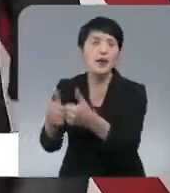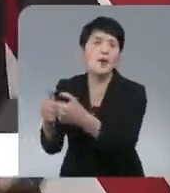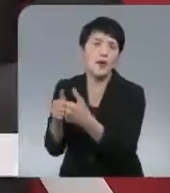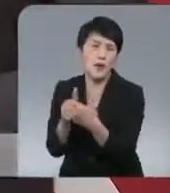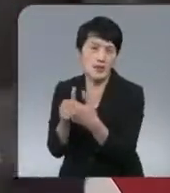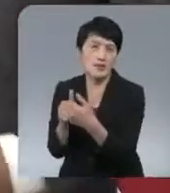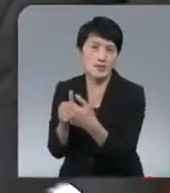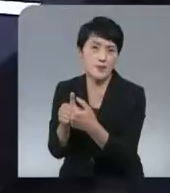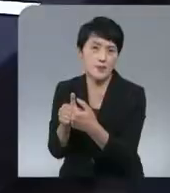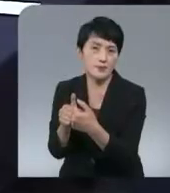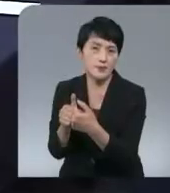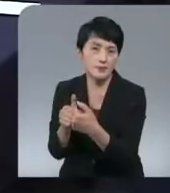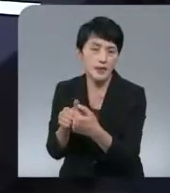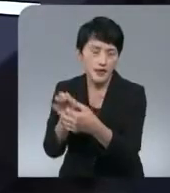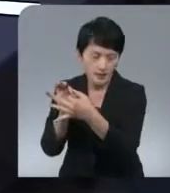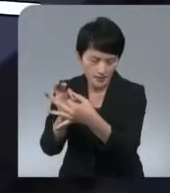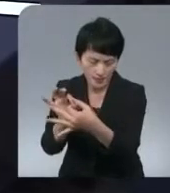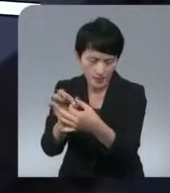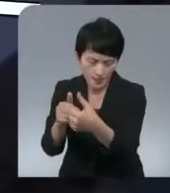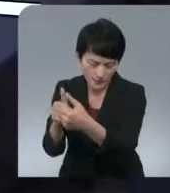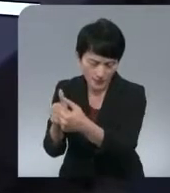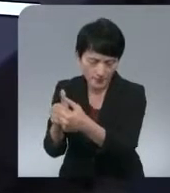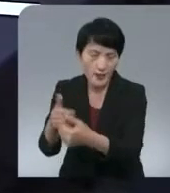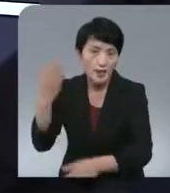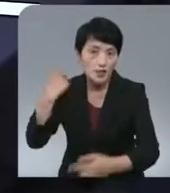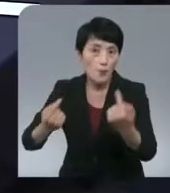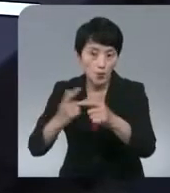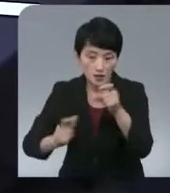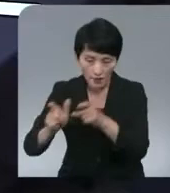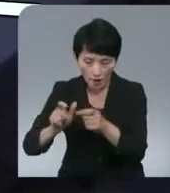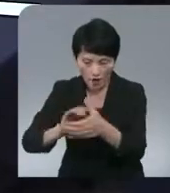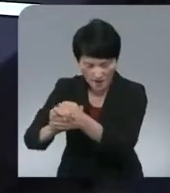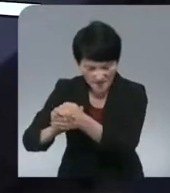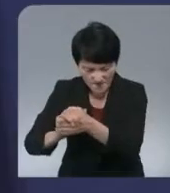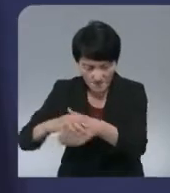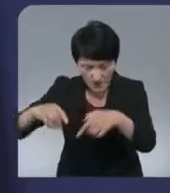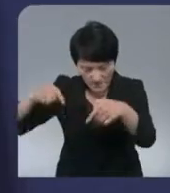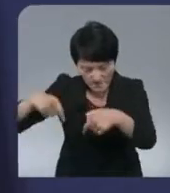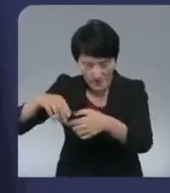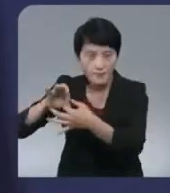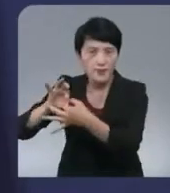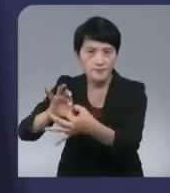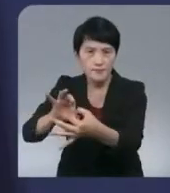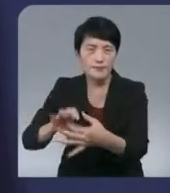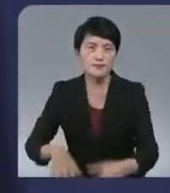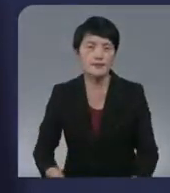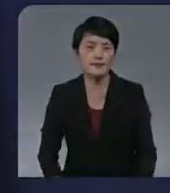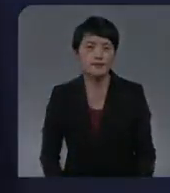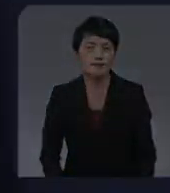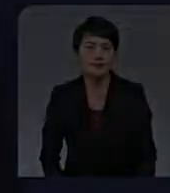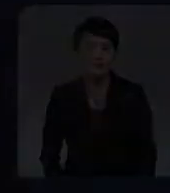hợp hôm trước thích hiện ở một loạt các cuộc họp của trưởng đoàn đàm phán hạt nhân cho tới cuộc họp thứ trưởng ngoại giao ạ